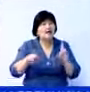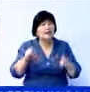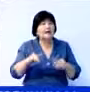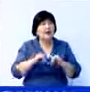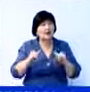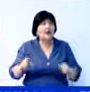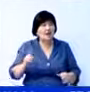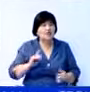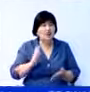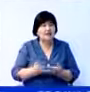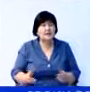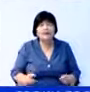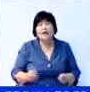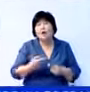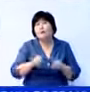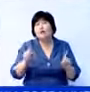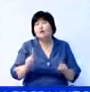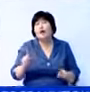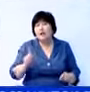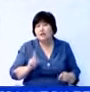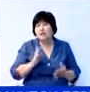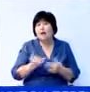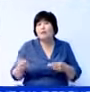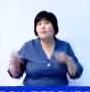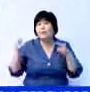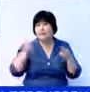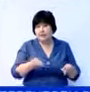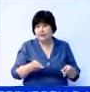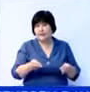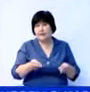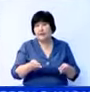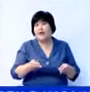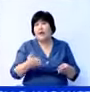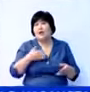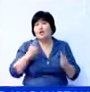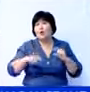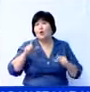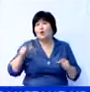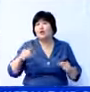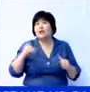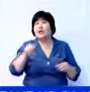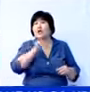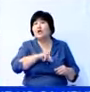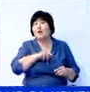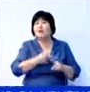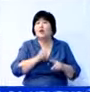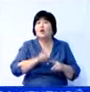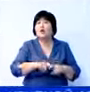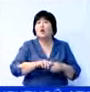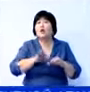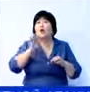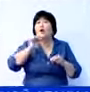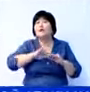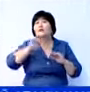прирост ожидается. Потому что ожидается прибытие наших студентов и рабочих, которые находятся